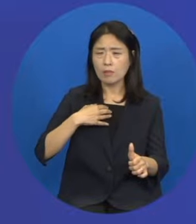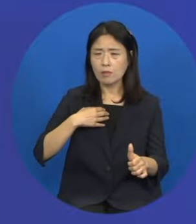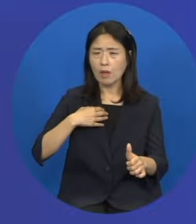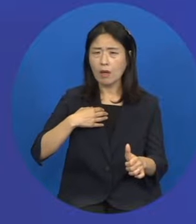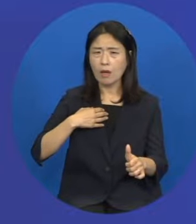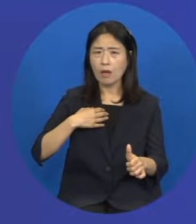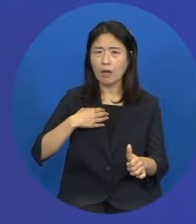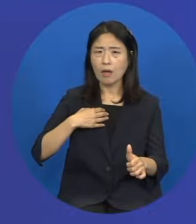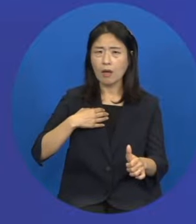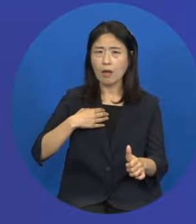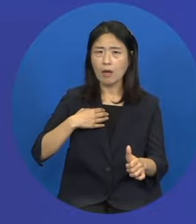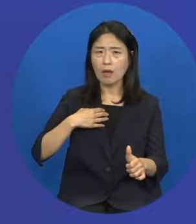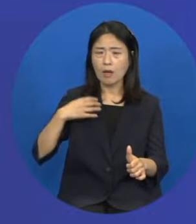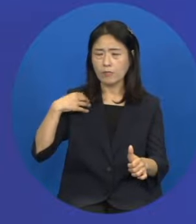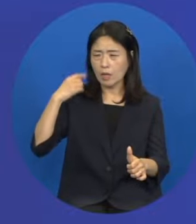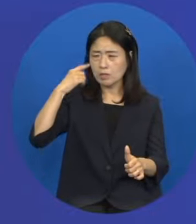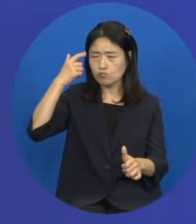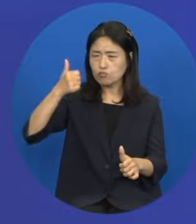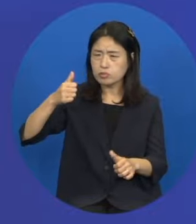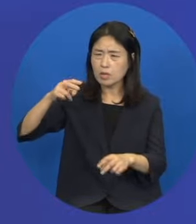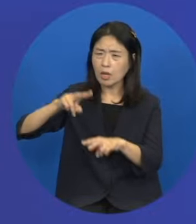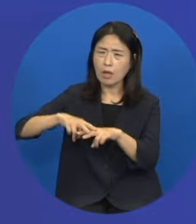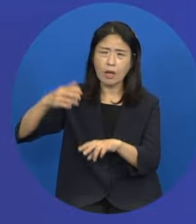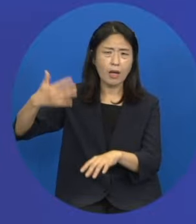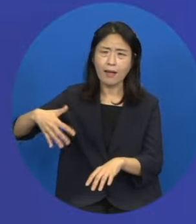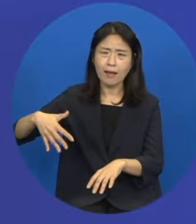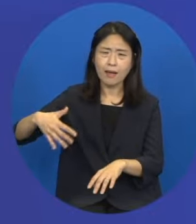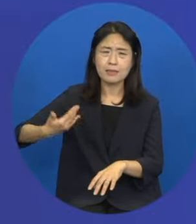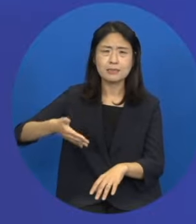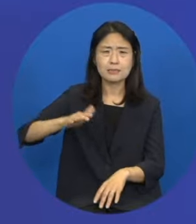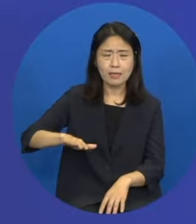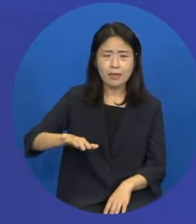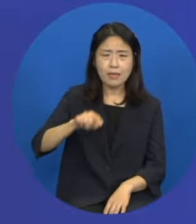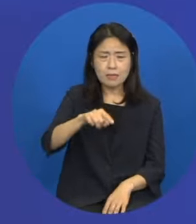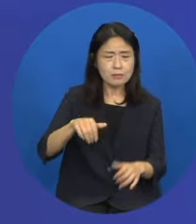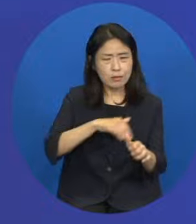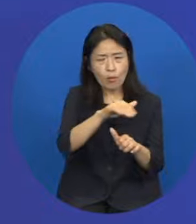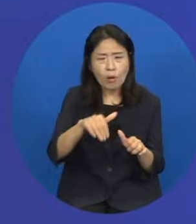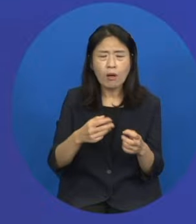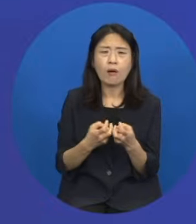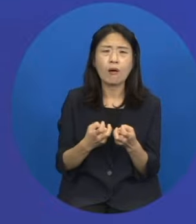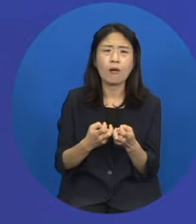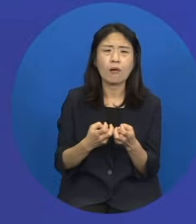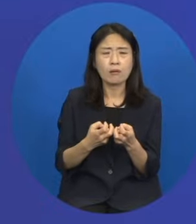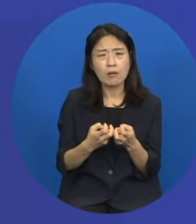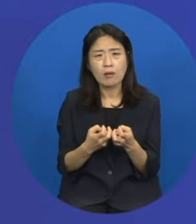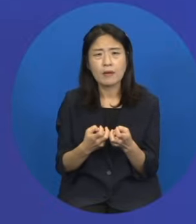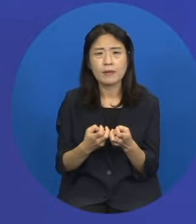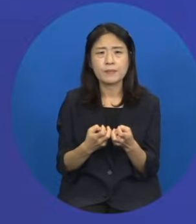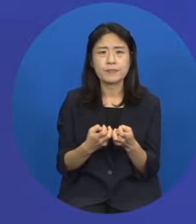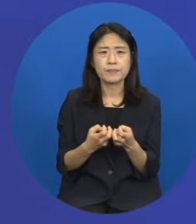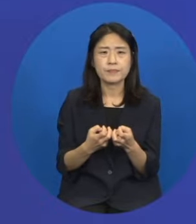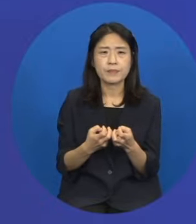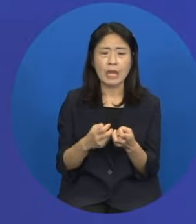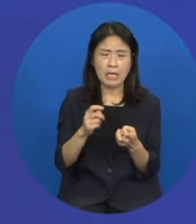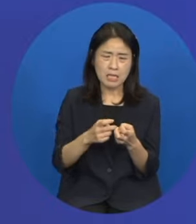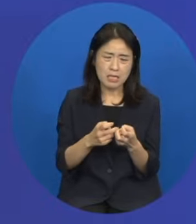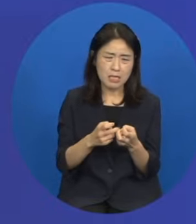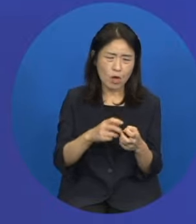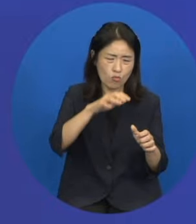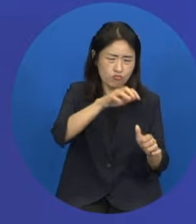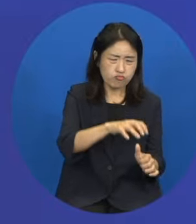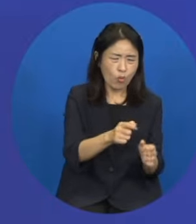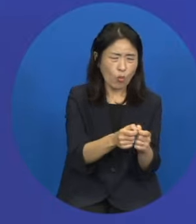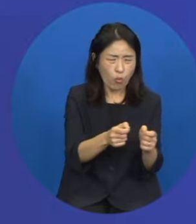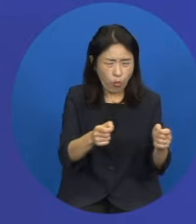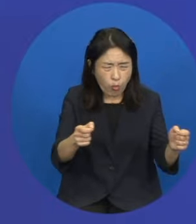아닌데 그 임현수 목사님이 잡히셨고 이걸 어떻게 해야 되나, 정부 전문가들이 이건 장기전이 될 것입니다 라고